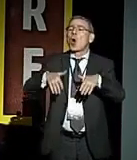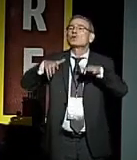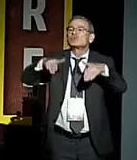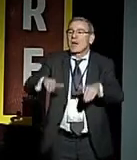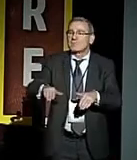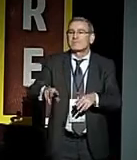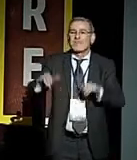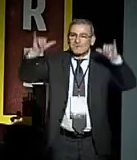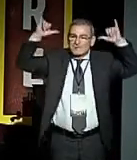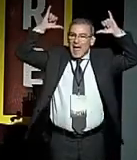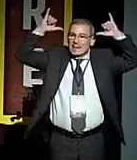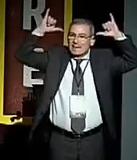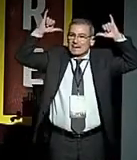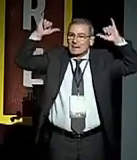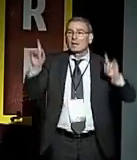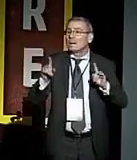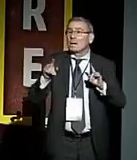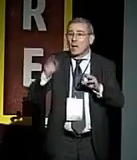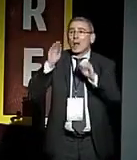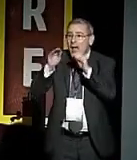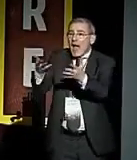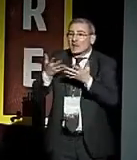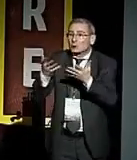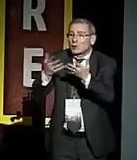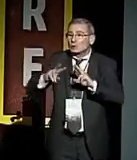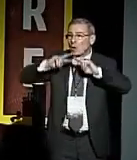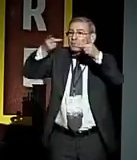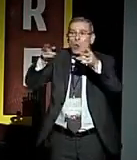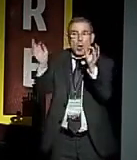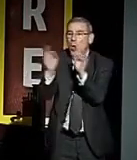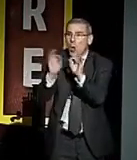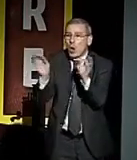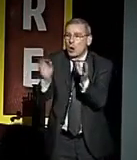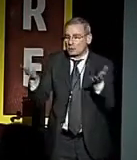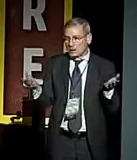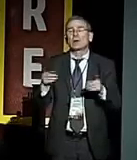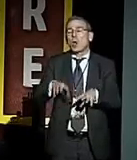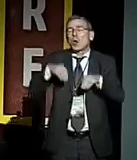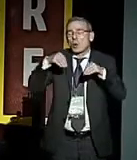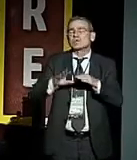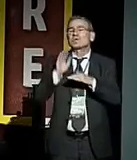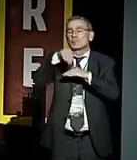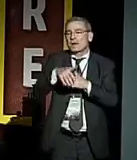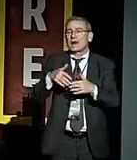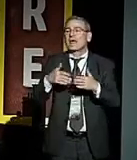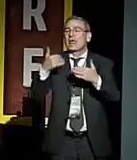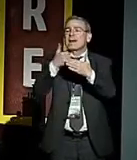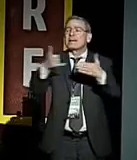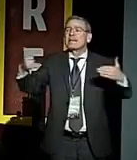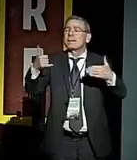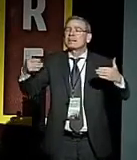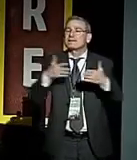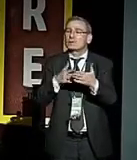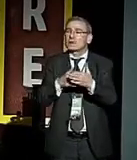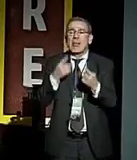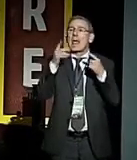sicuro e a cui l'Italia non ha ancora risposto. È vero, dobbiamo superare i decreti di sicurezza, iniziamo a farlo subito. Invece che far aspettare